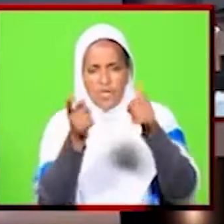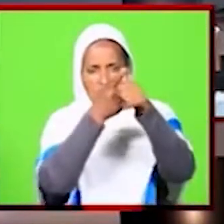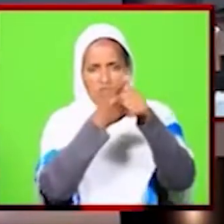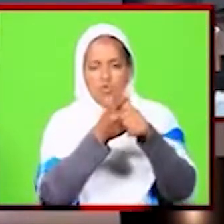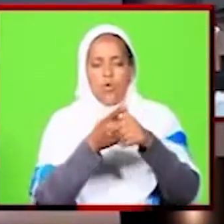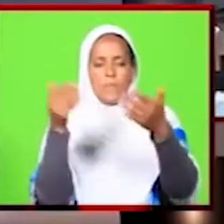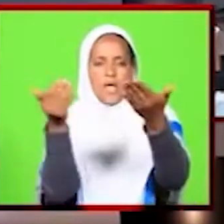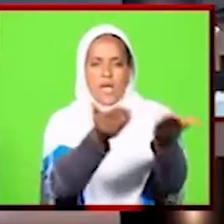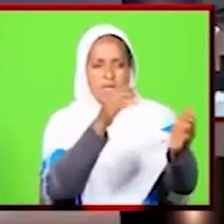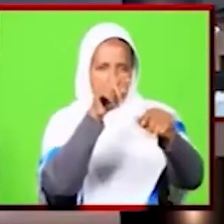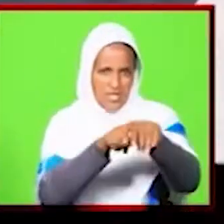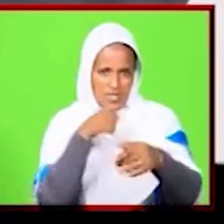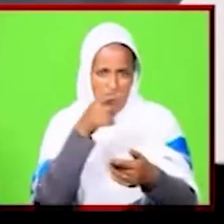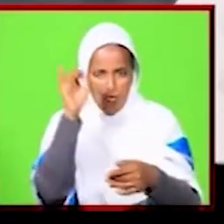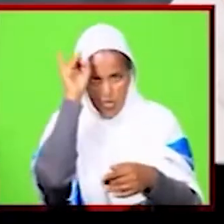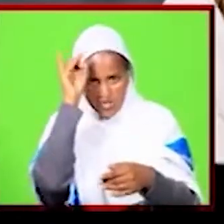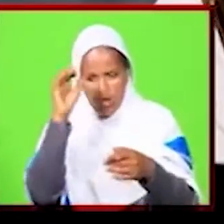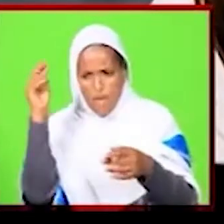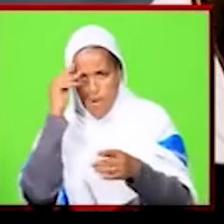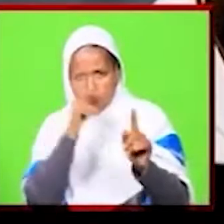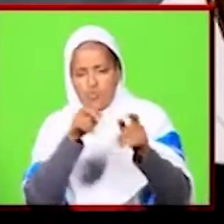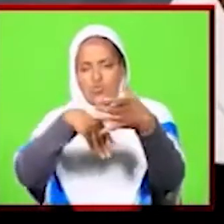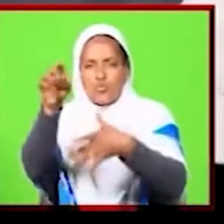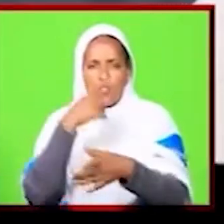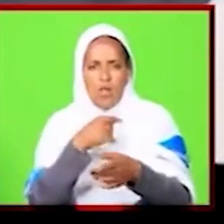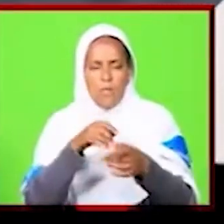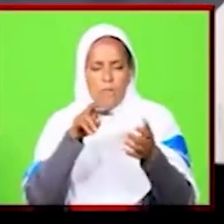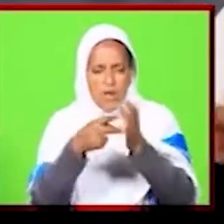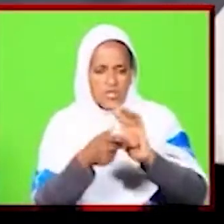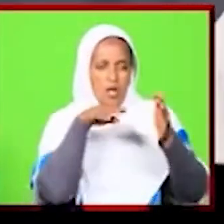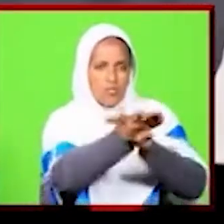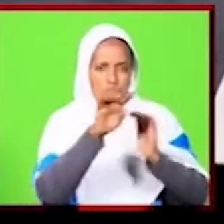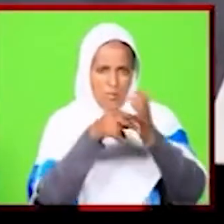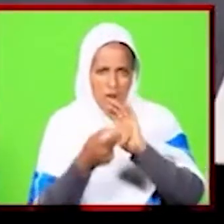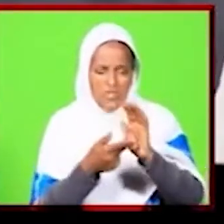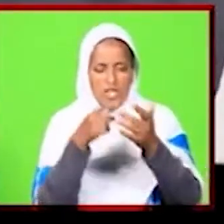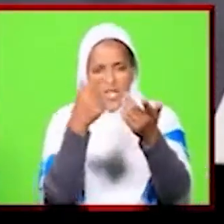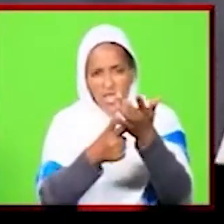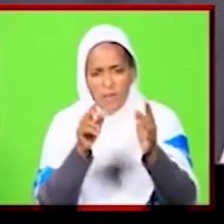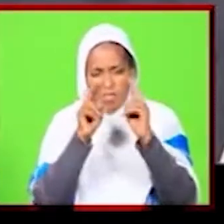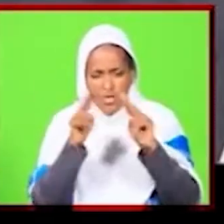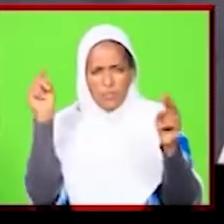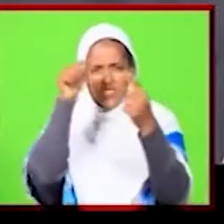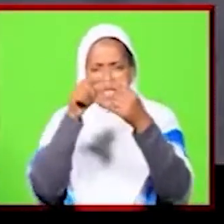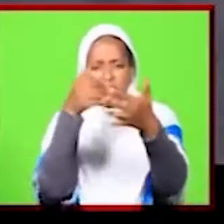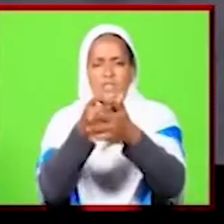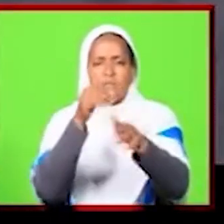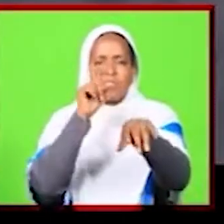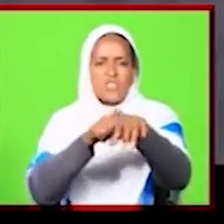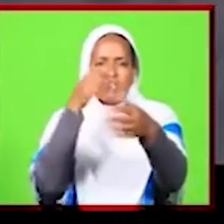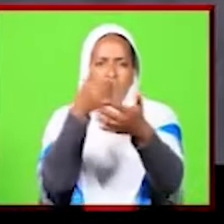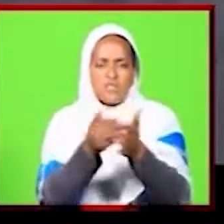ነባሲያቸው የሚቃረኑ ነው የሚመስሉት። ምክንያቱም አንደኛው በቀረበ ጊዜ ይላል ሉቃስ፣ ማቴዎስ ደግሞ ሲወጡ ይላል። ሲወጡ ማለት ገብተዋል ማለት።